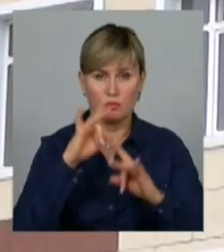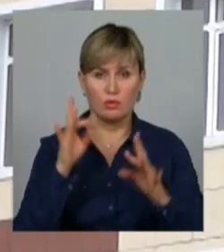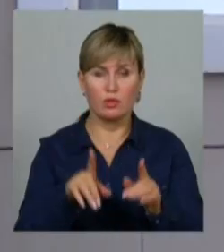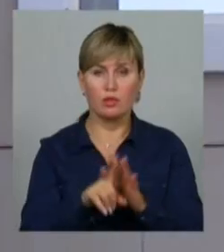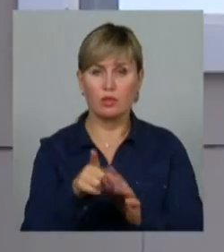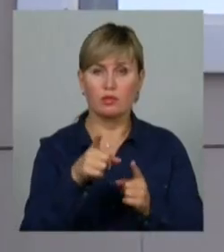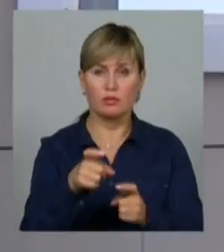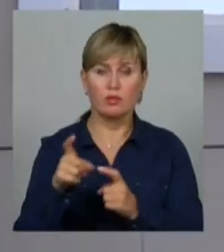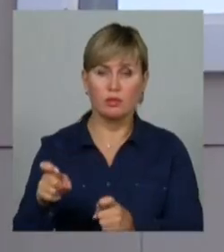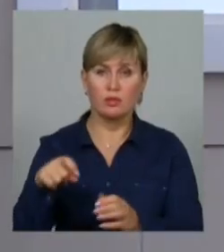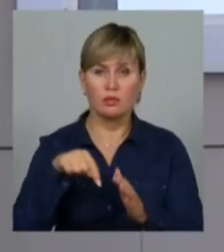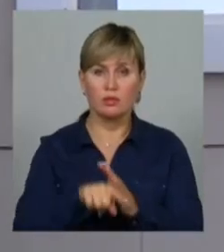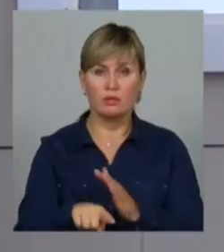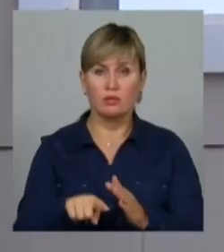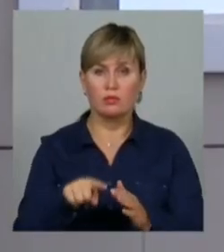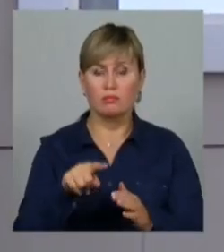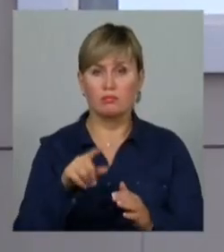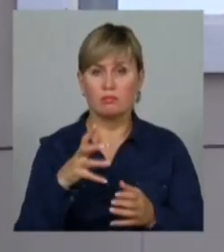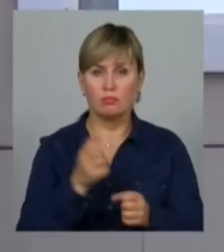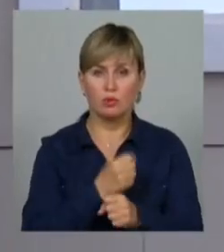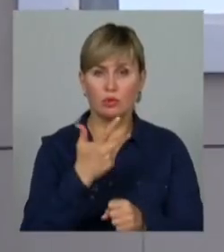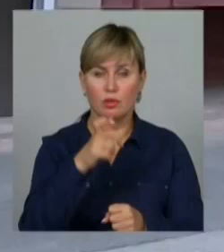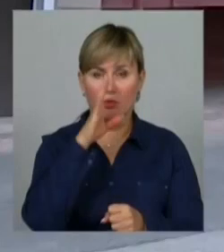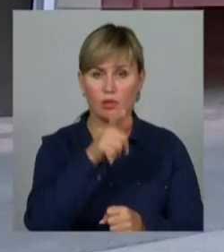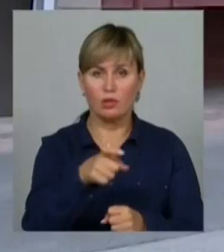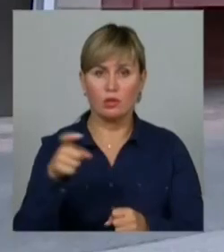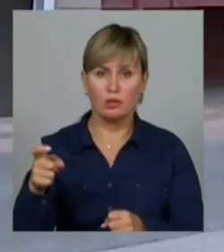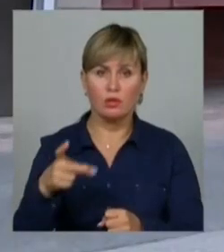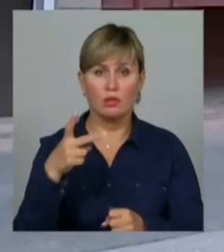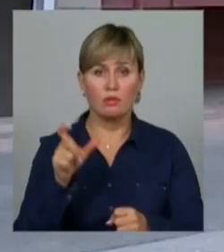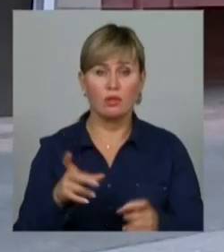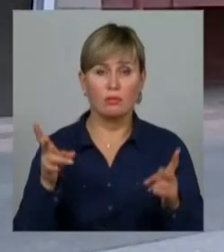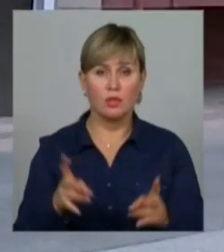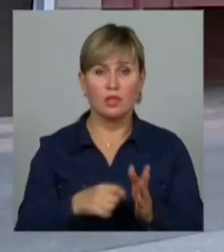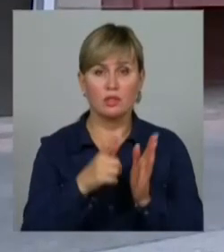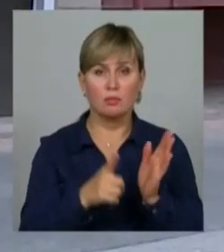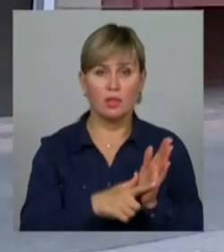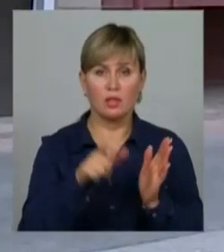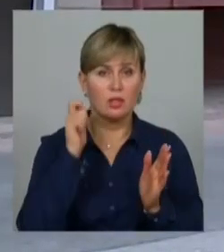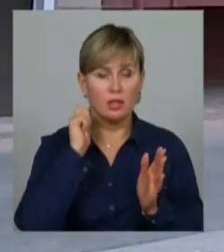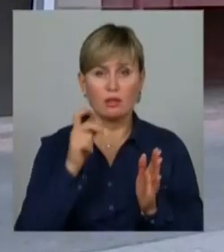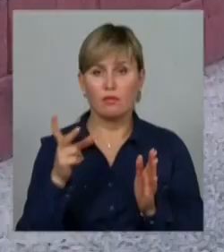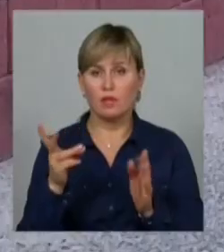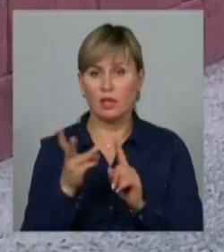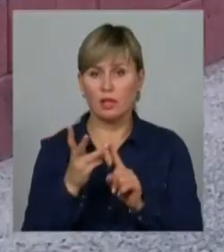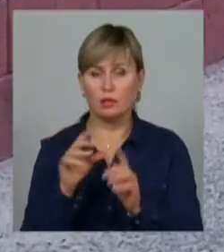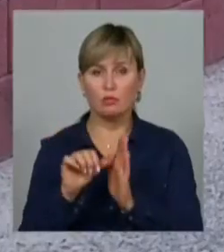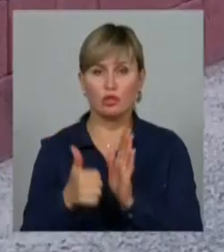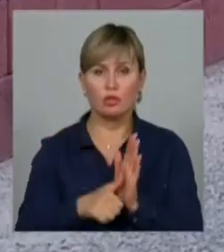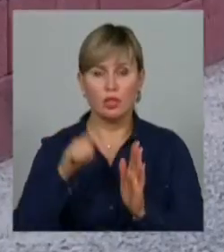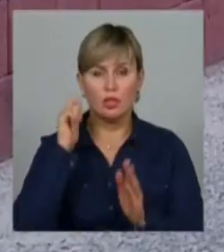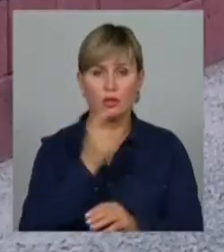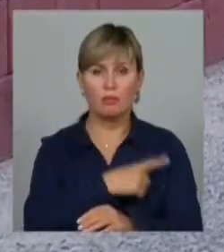громкие выстрелы. Картечью из дробовика задело троих подростков, двоим пострадавшим 17, а еще одному 16. До больницы